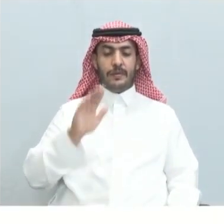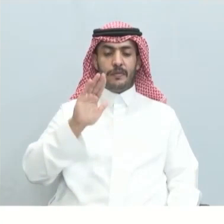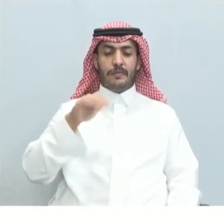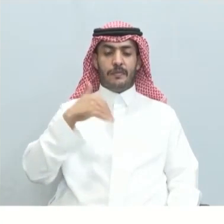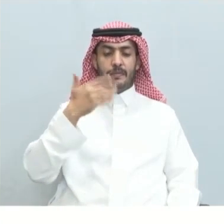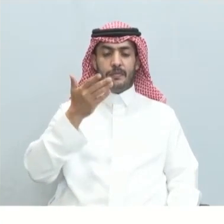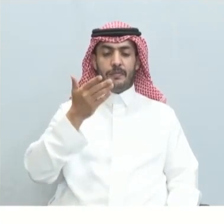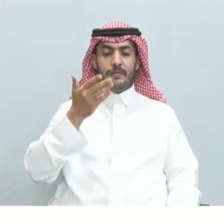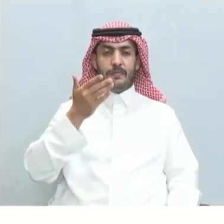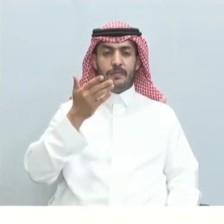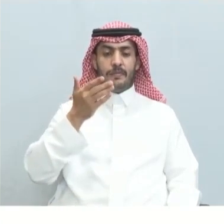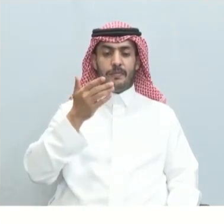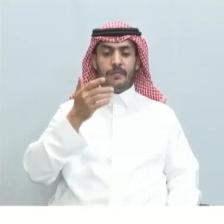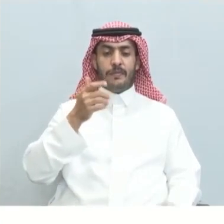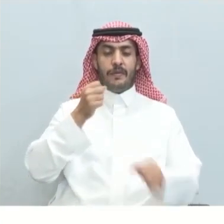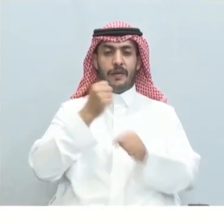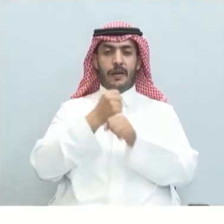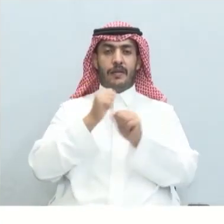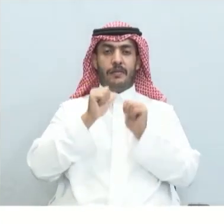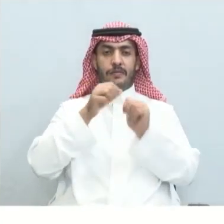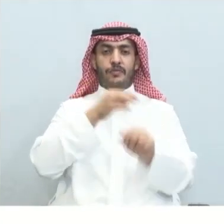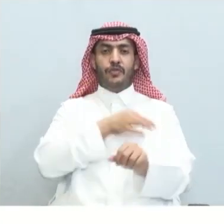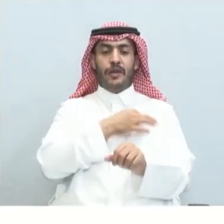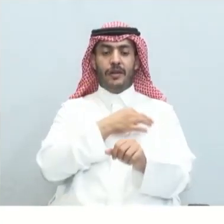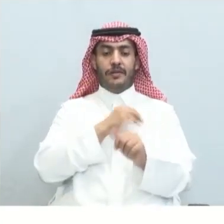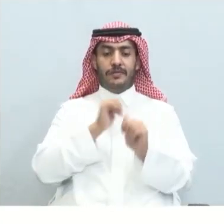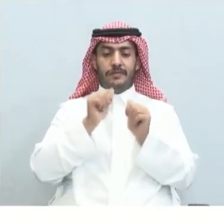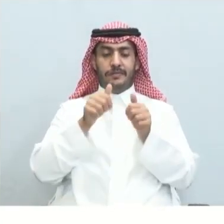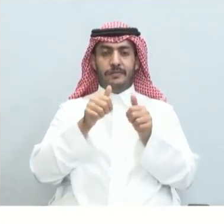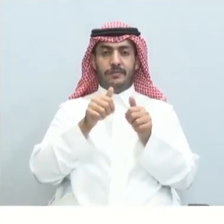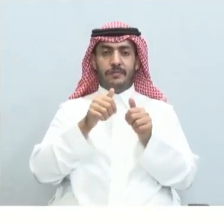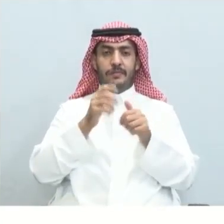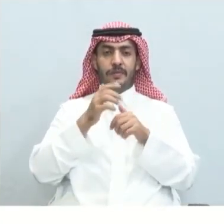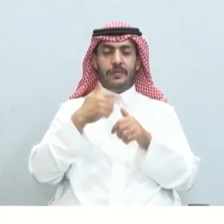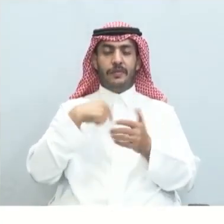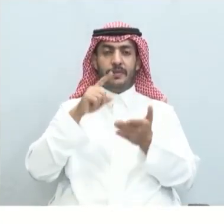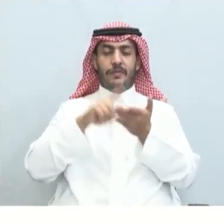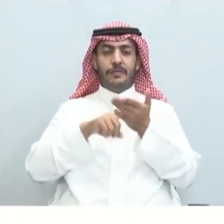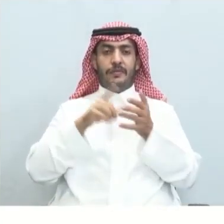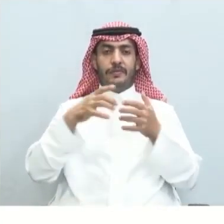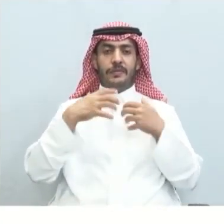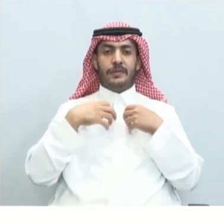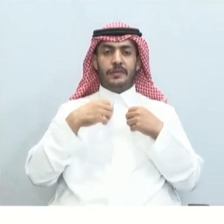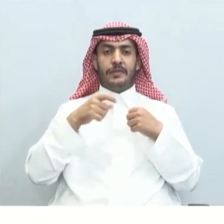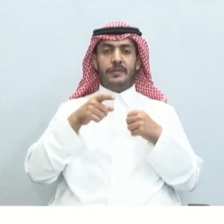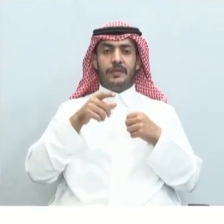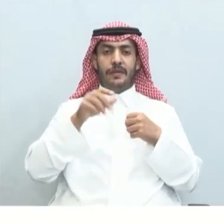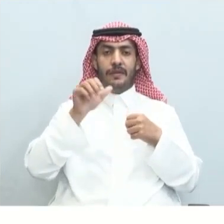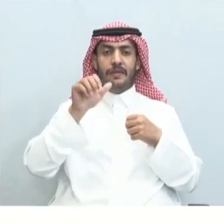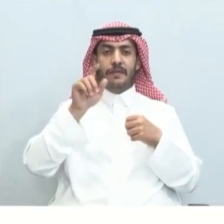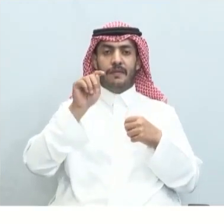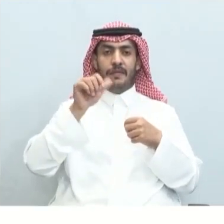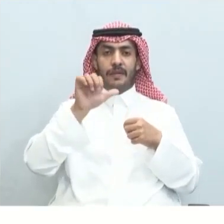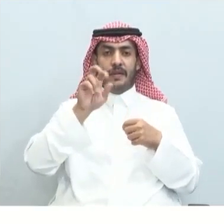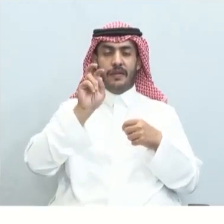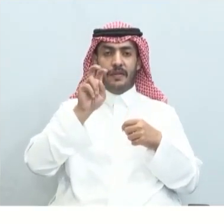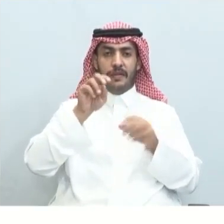ذلك ابدا بتنفيذ التجربه للتاكد من صحه هذه الفرضيه